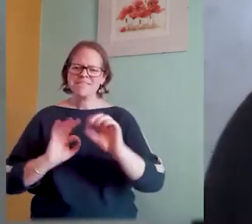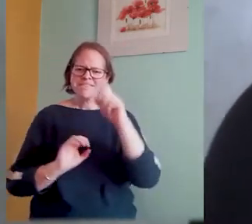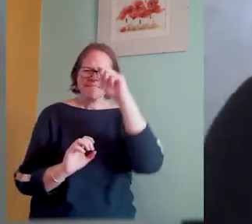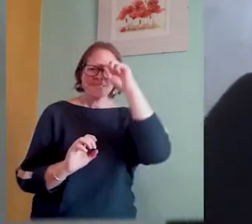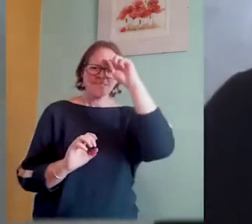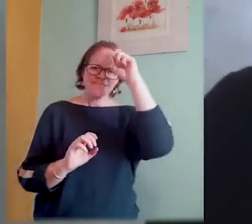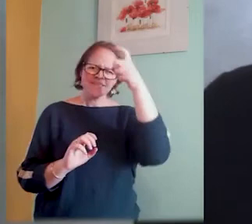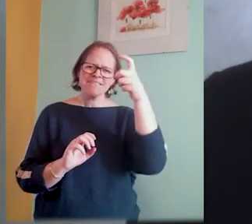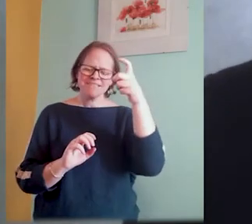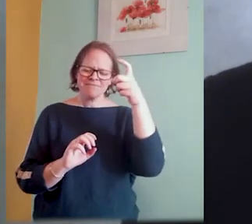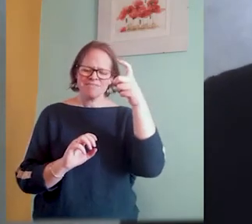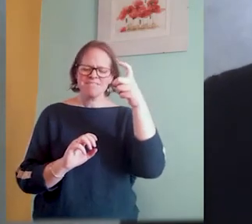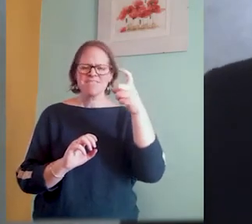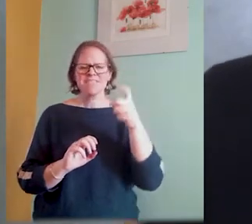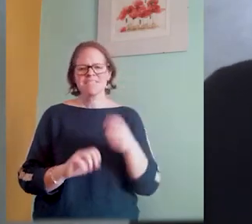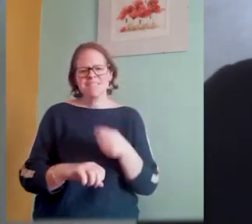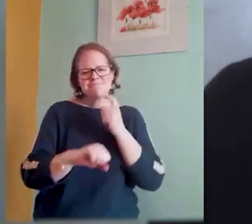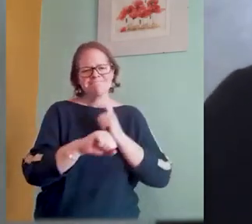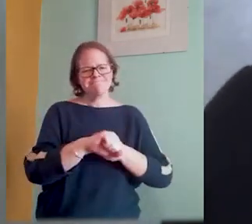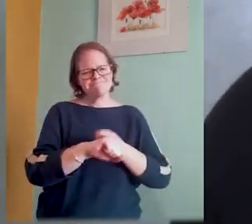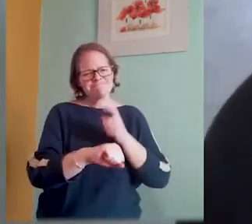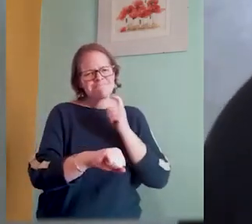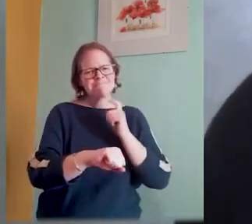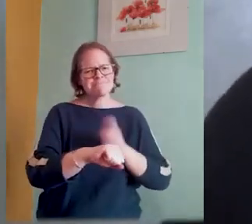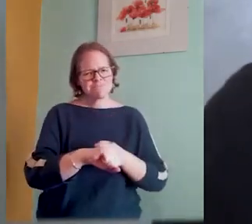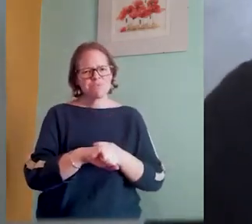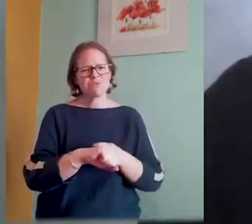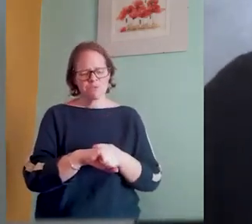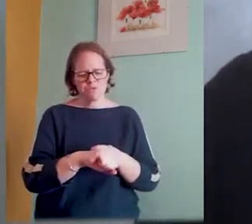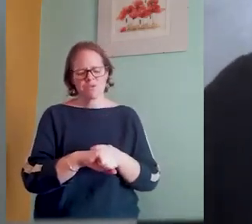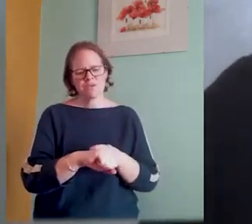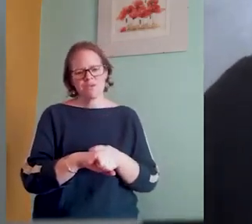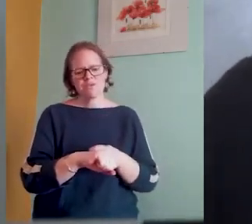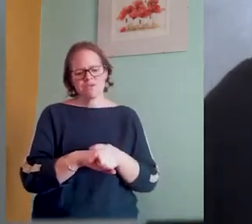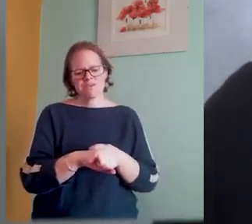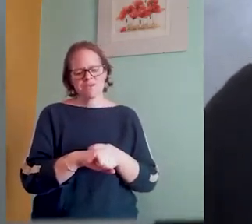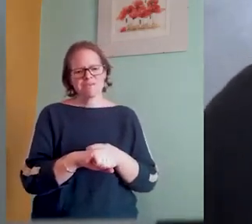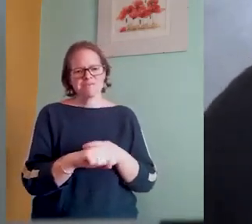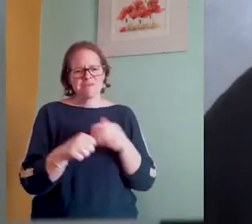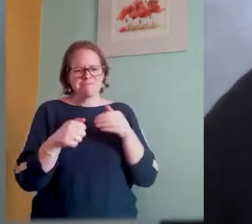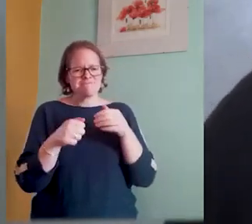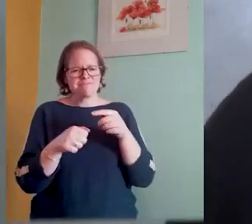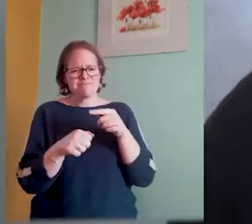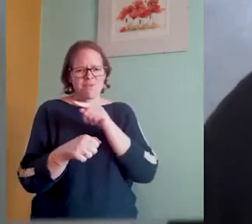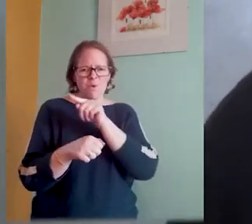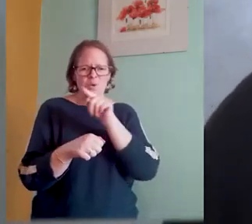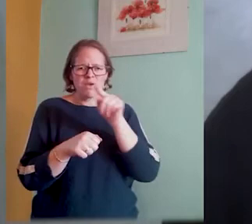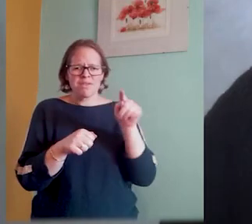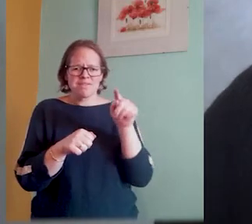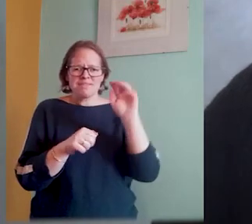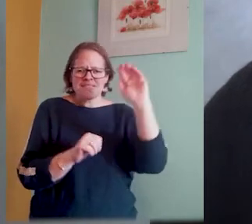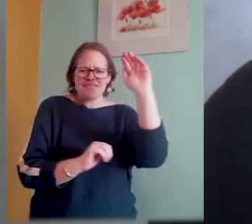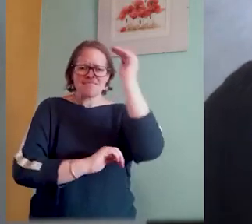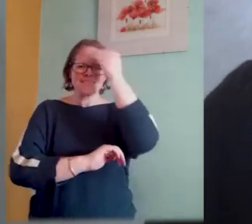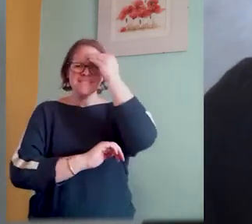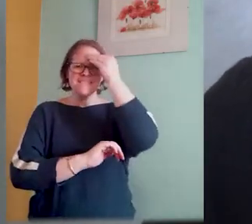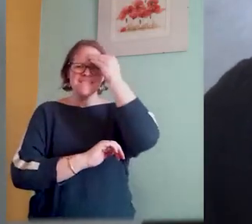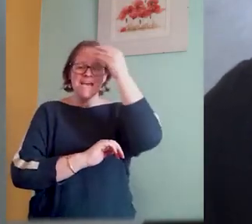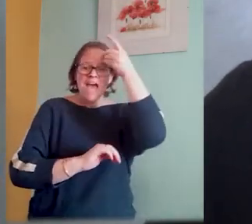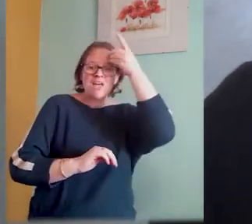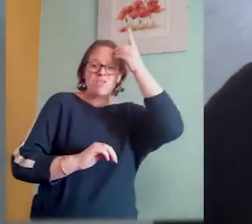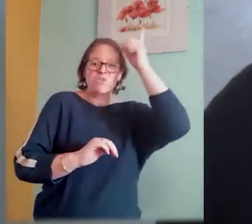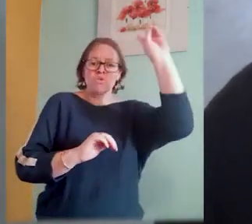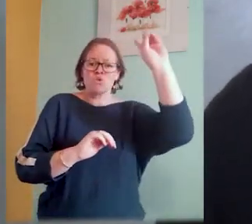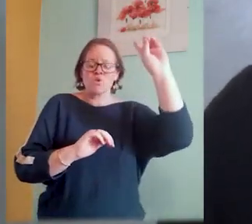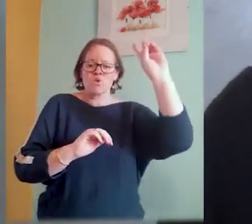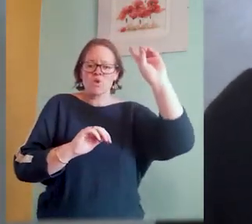pour d'autres encore dans les moments encore plus durs aussi, sachez que l'Éternel tient tout entre ses mains et